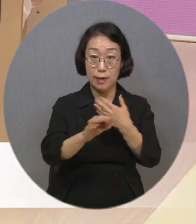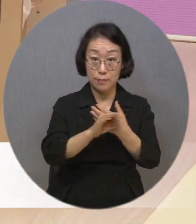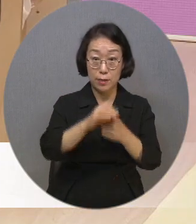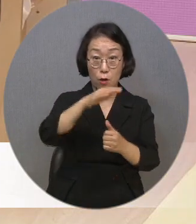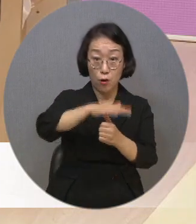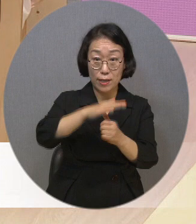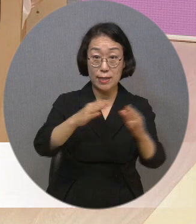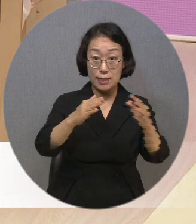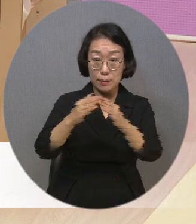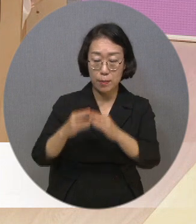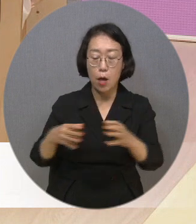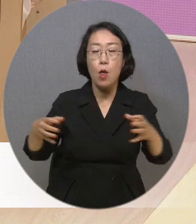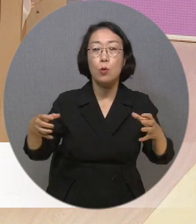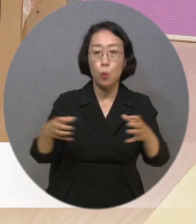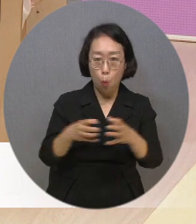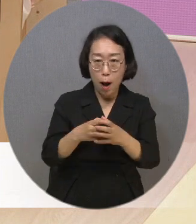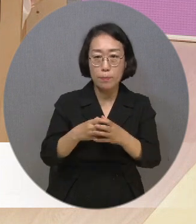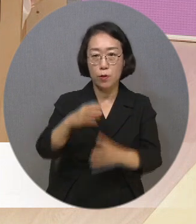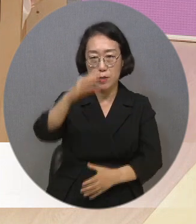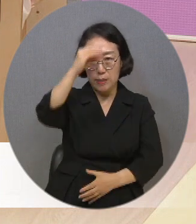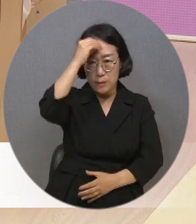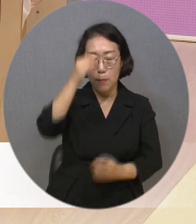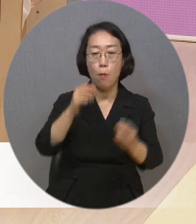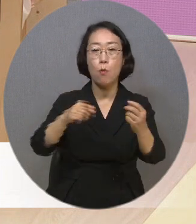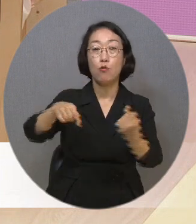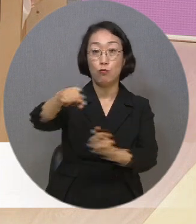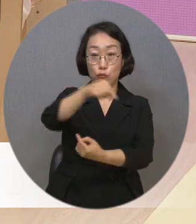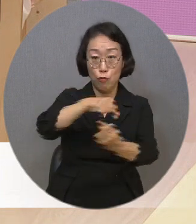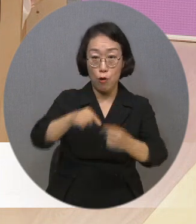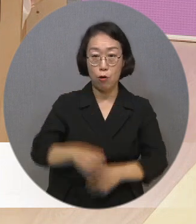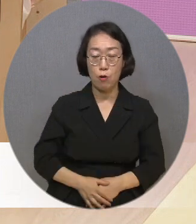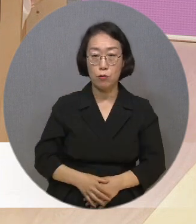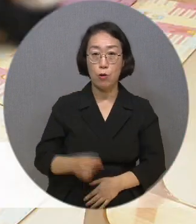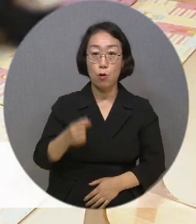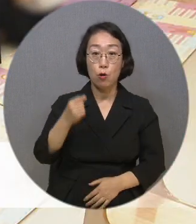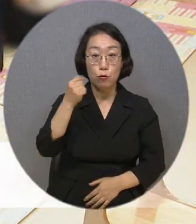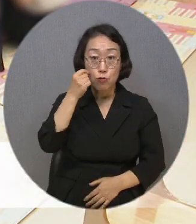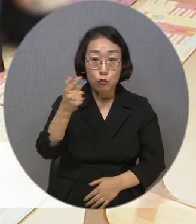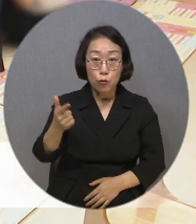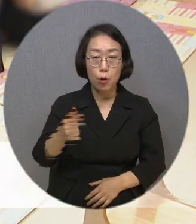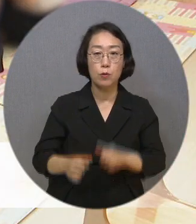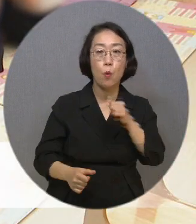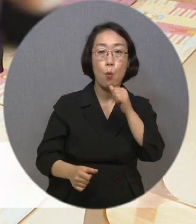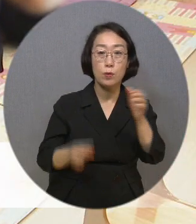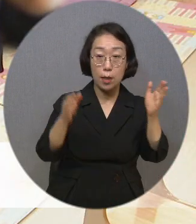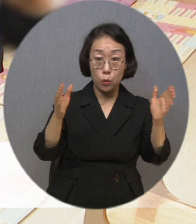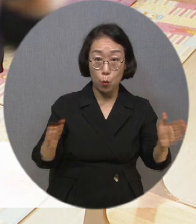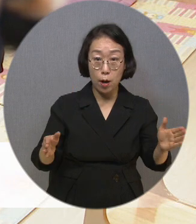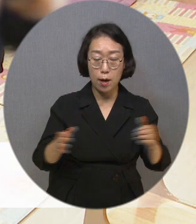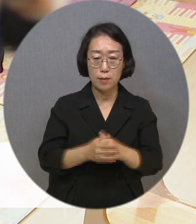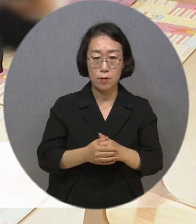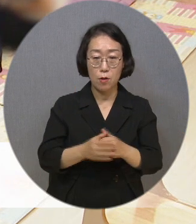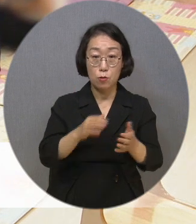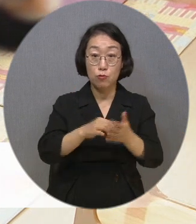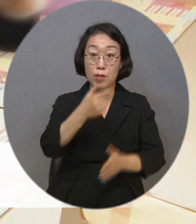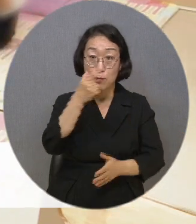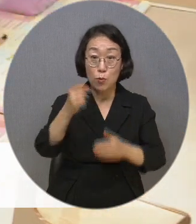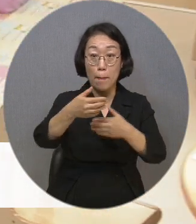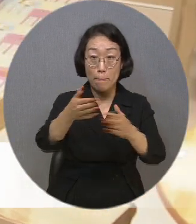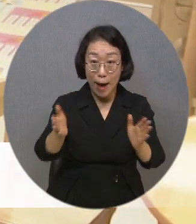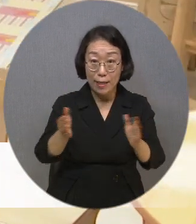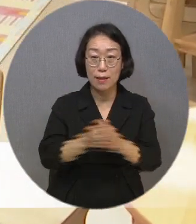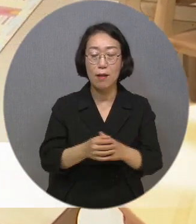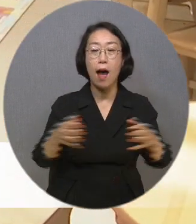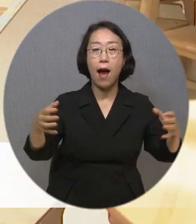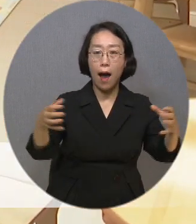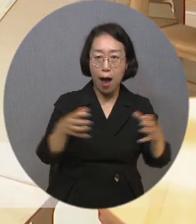어린이집은 통합형으로 시범 운영되며 6개월에서 5세를 대상으로 어린이집 내 정원 미달인반을 활용해 재원 중인